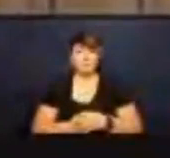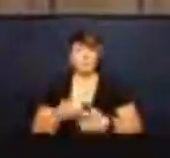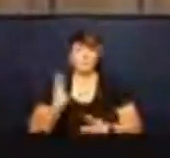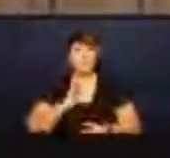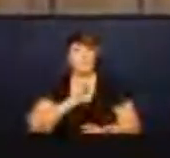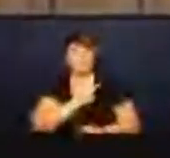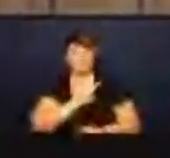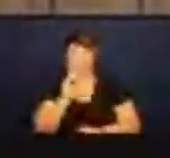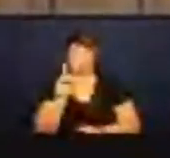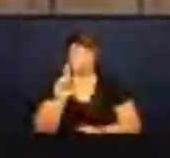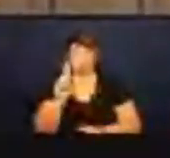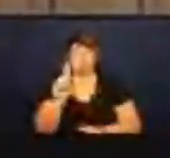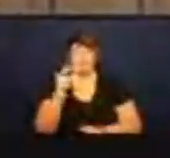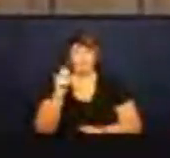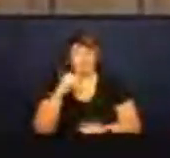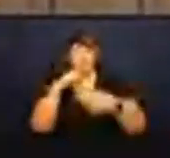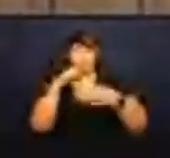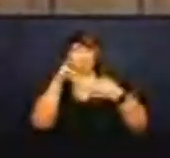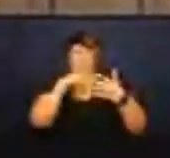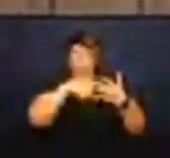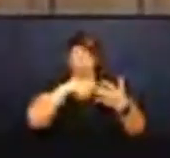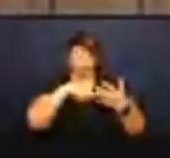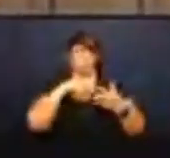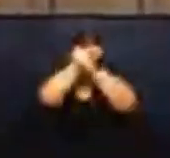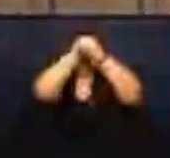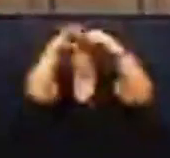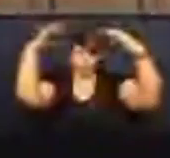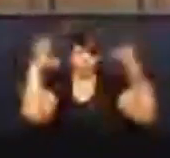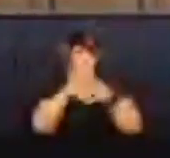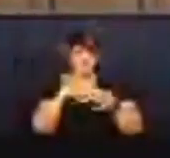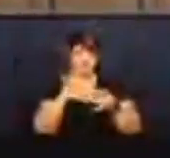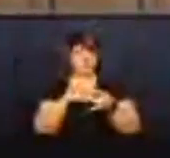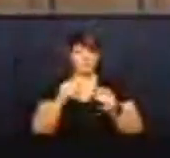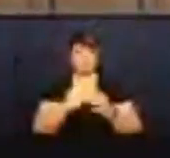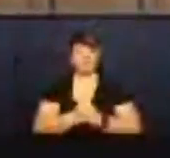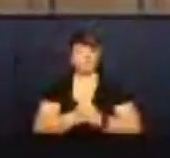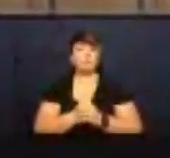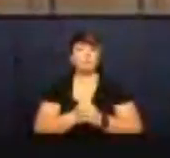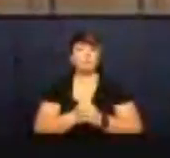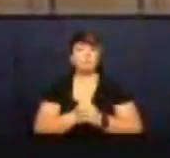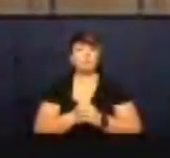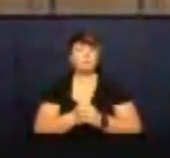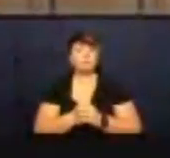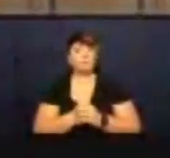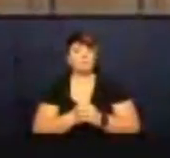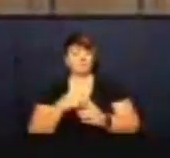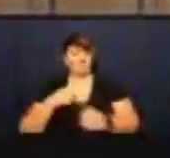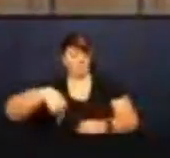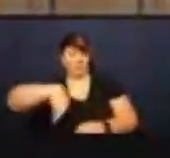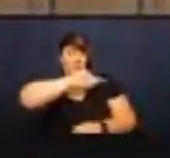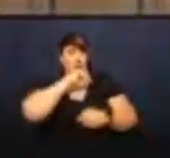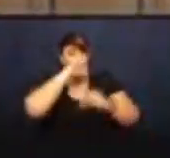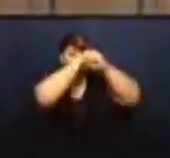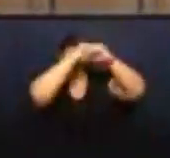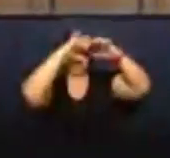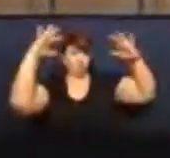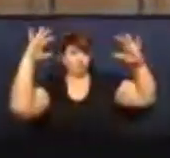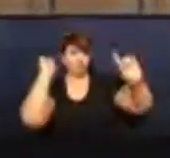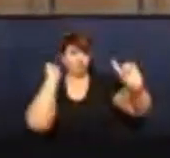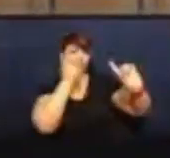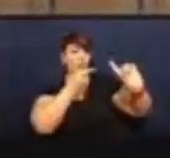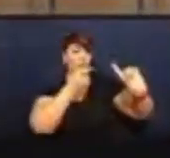Board member Linda Duncan will read the district's vision statement this evening. Ms. Duncan. Bi Duncan atasoma dira yetu.